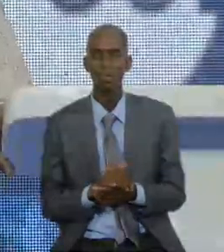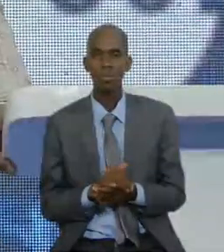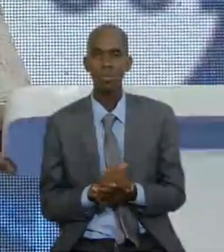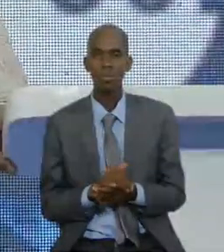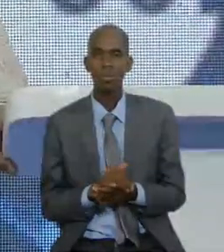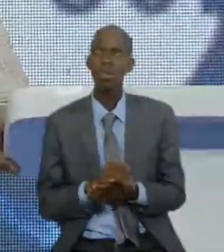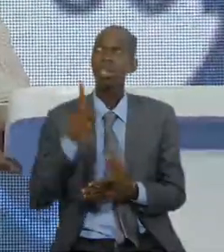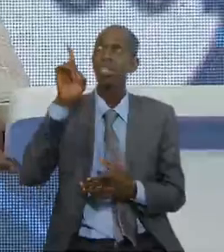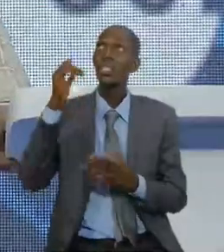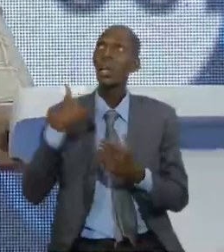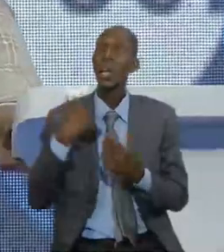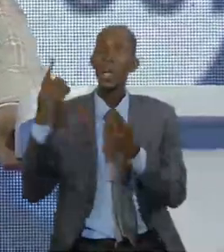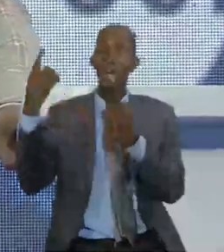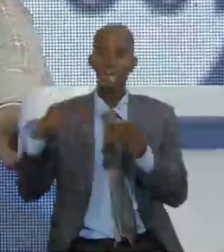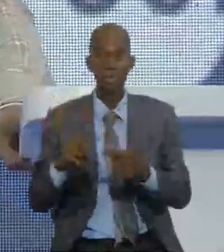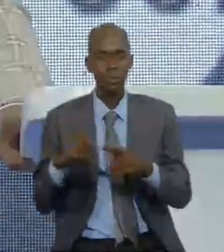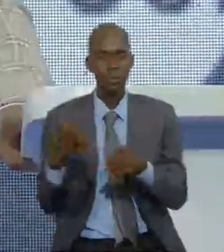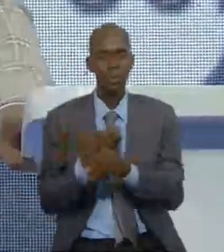pas de ce soir